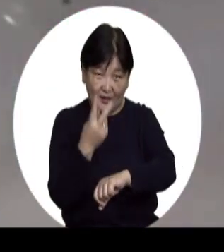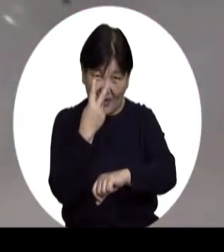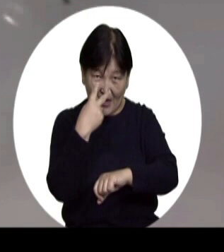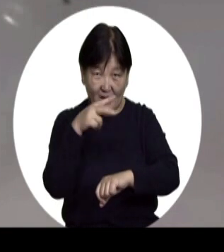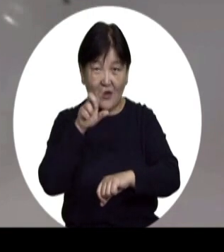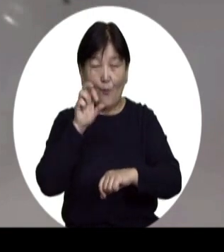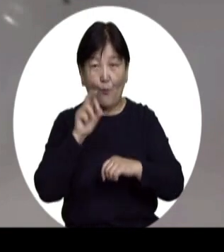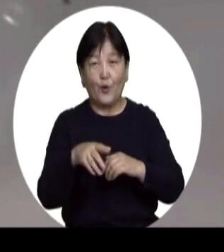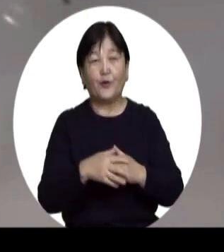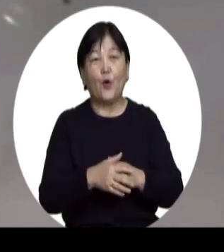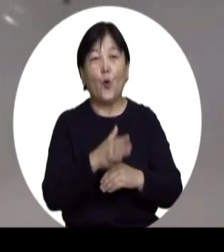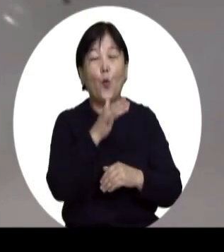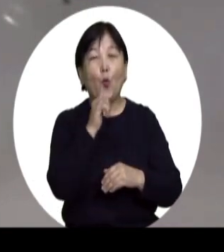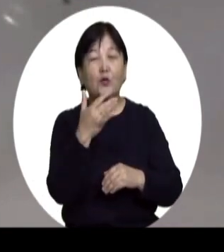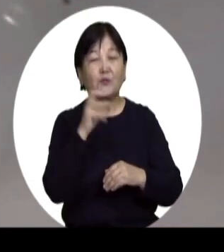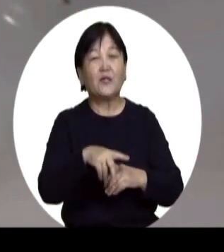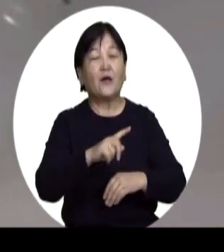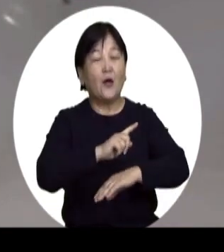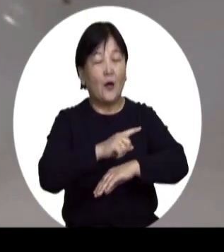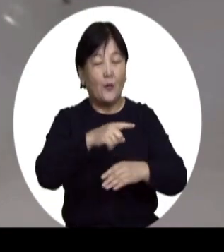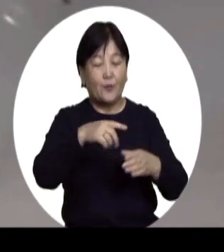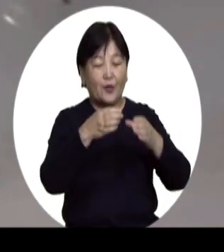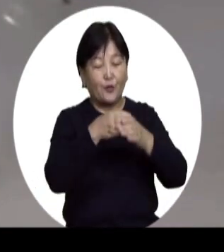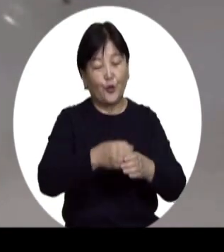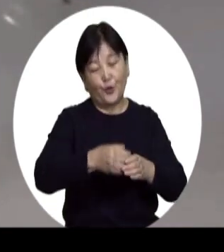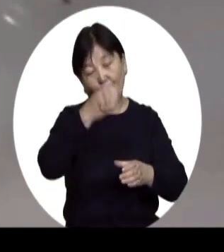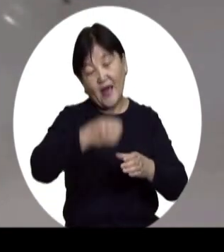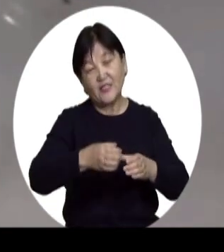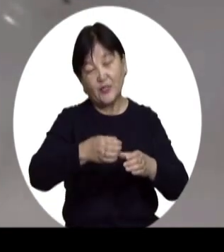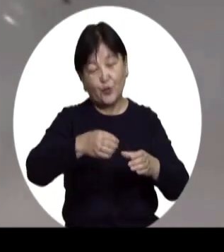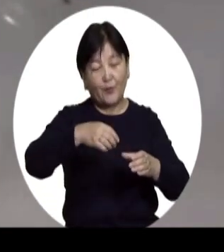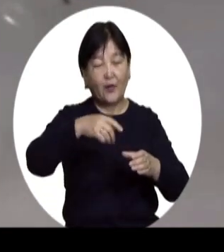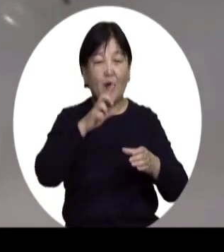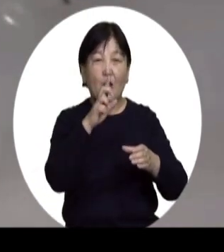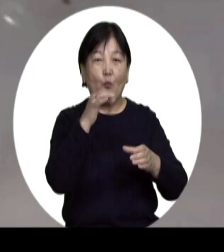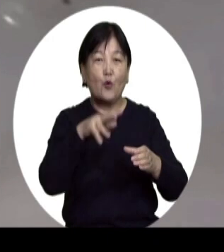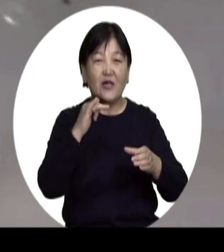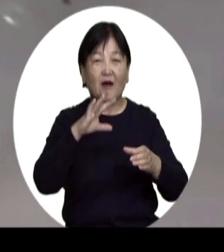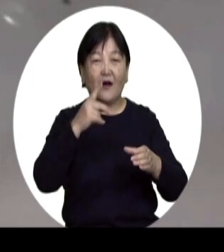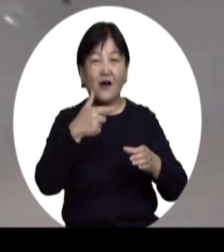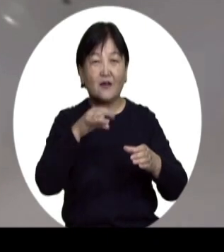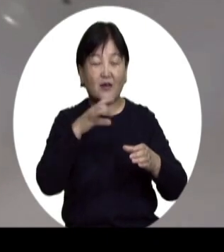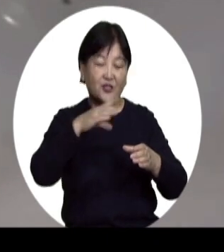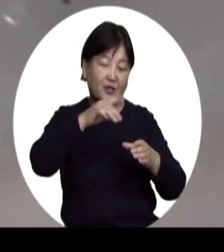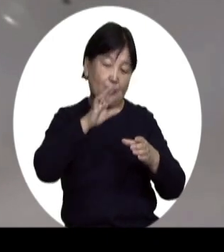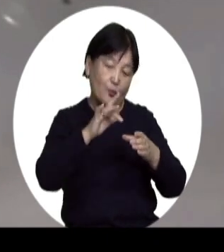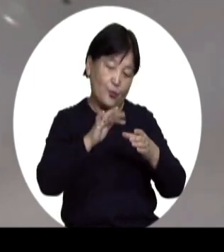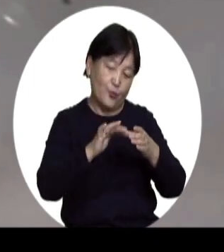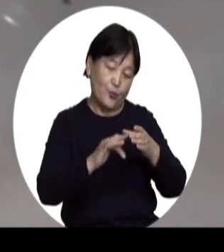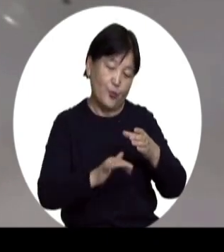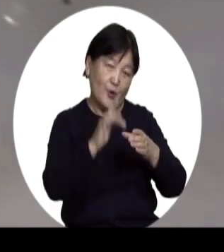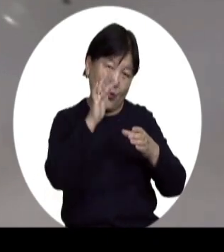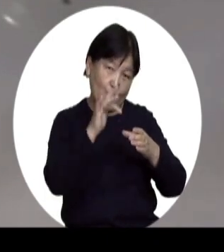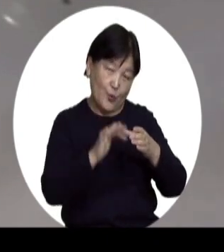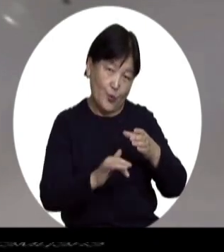за уусмал булингартаж шил аяганы яролдох хэрэс тэмдэг арилах хугацааг тэмдэглэж